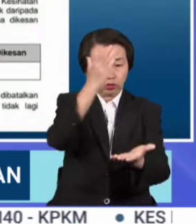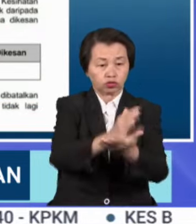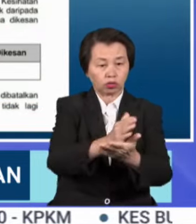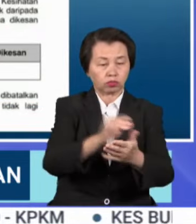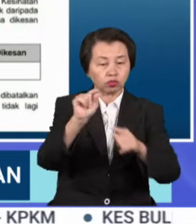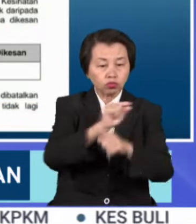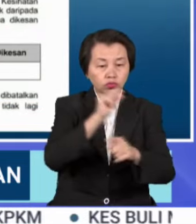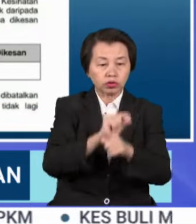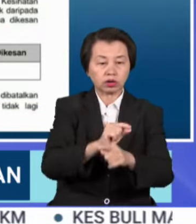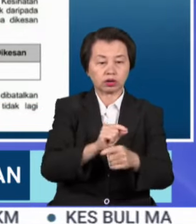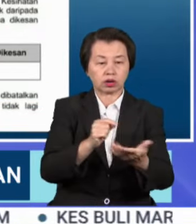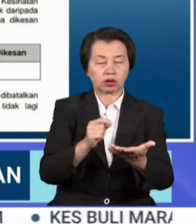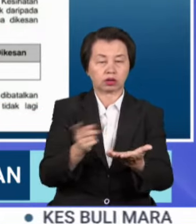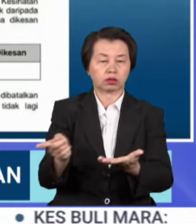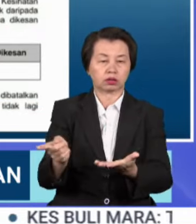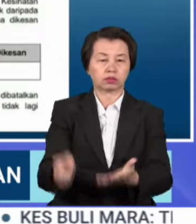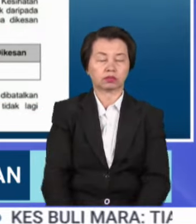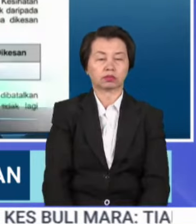menghentikan penggunaannya.